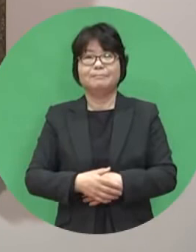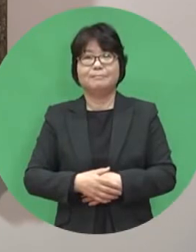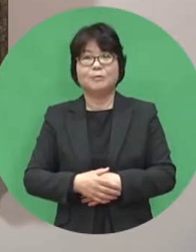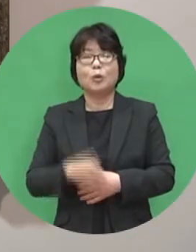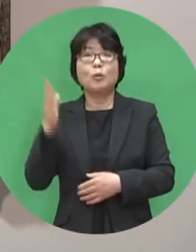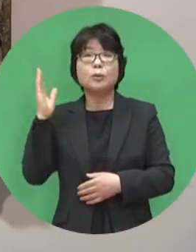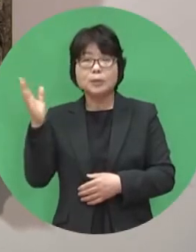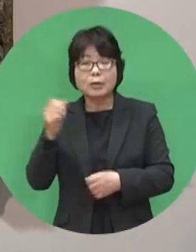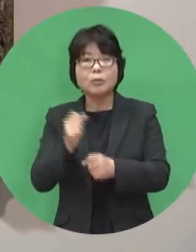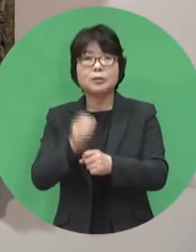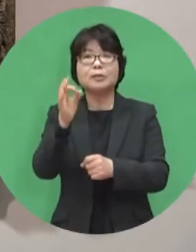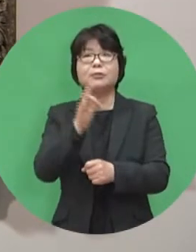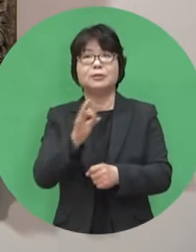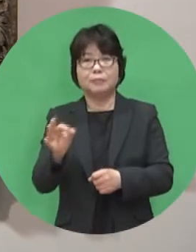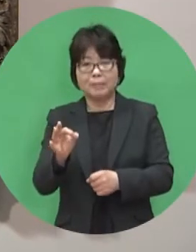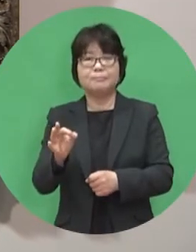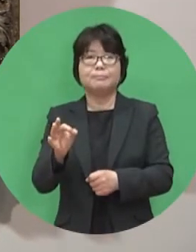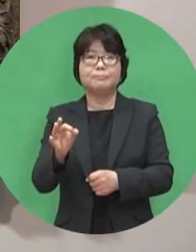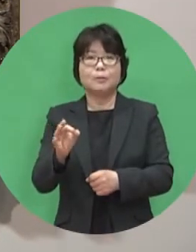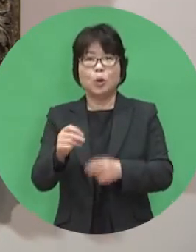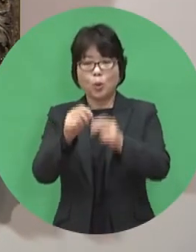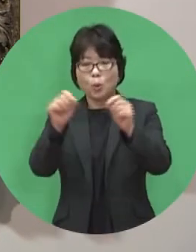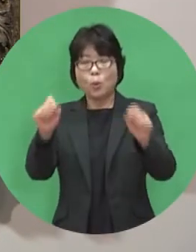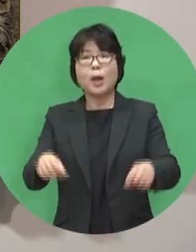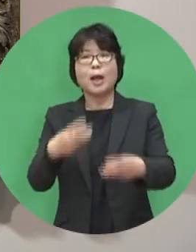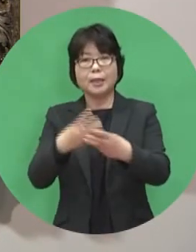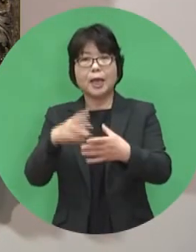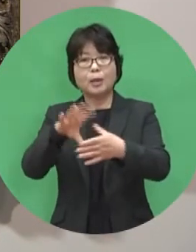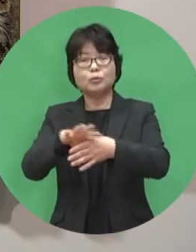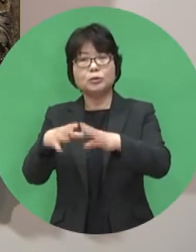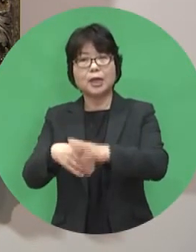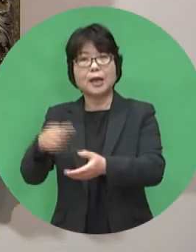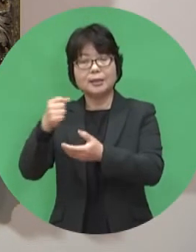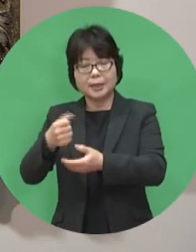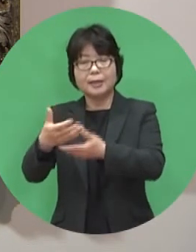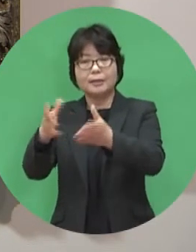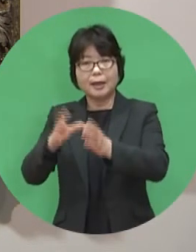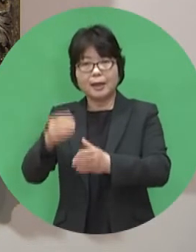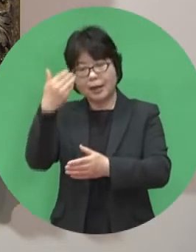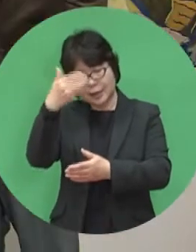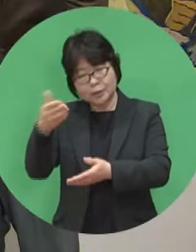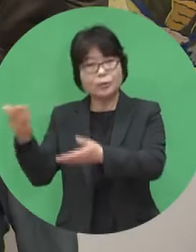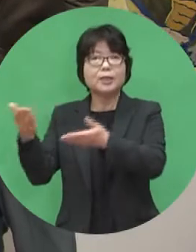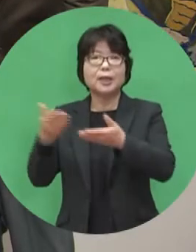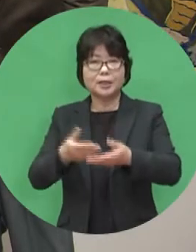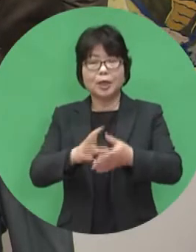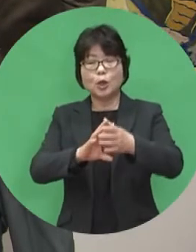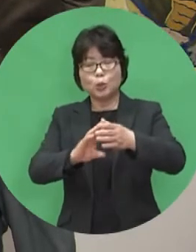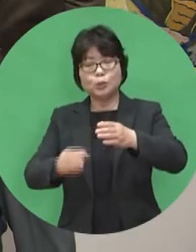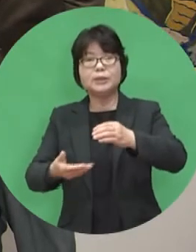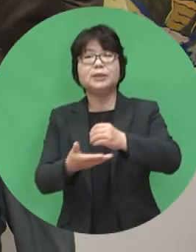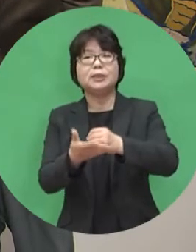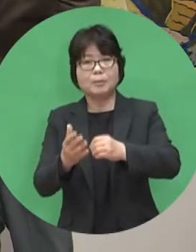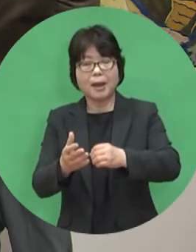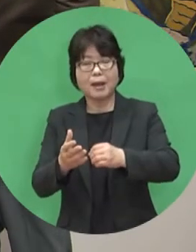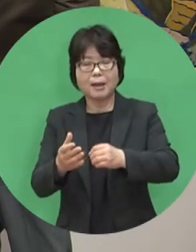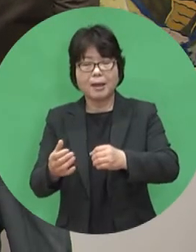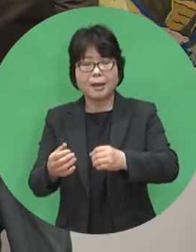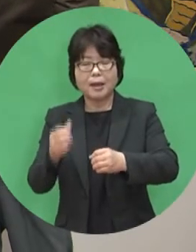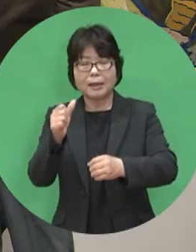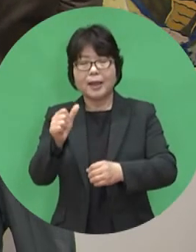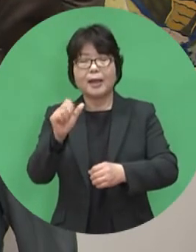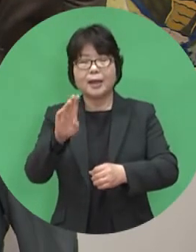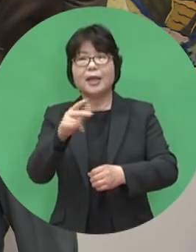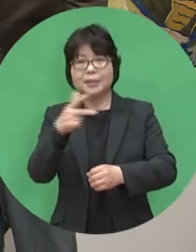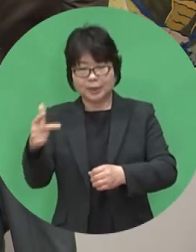こちらの作品は岡田文化財団から寄贈を受けました藤島武二の後半期の代表作